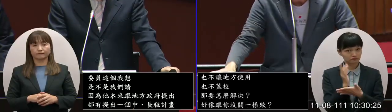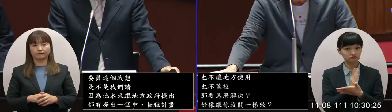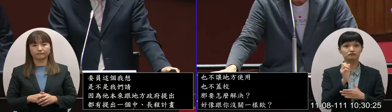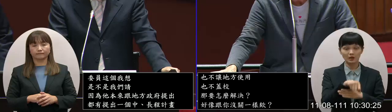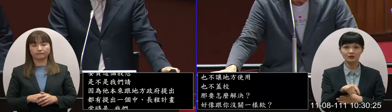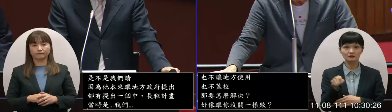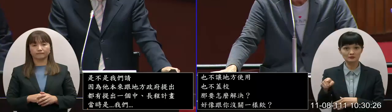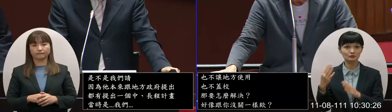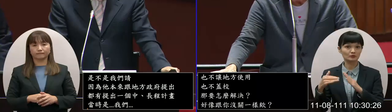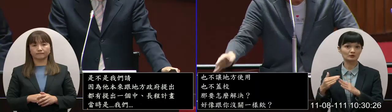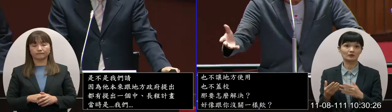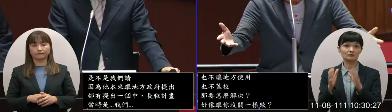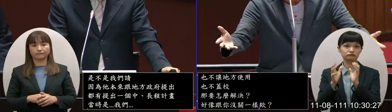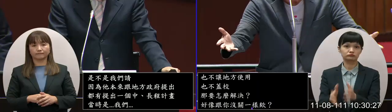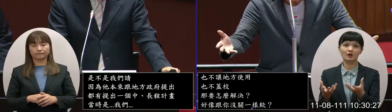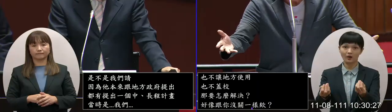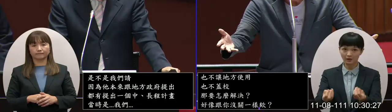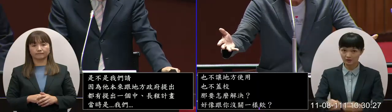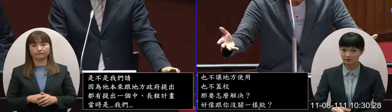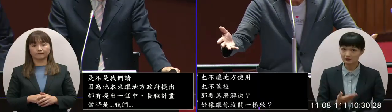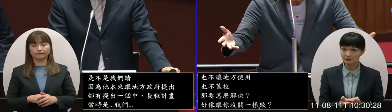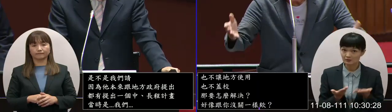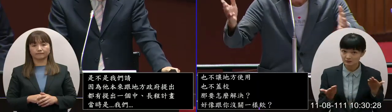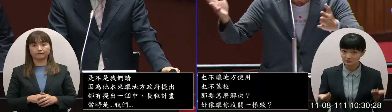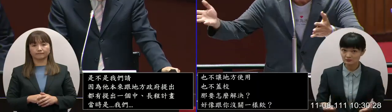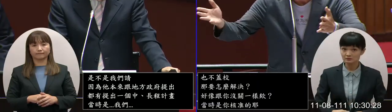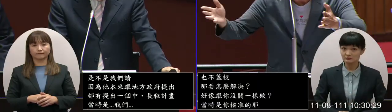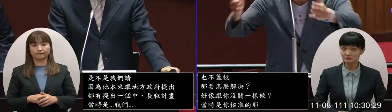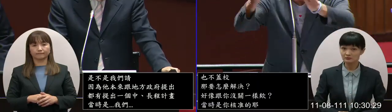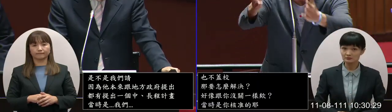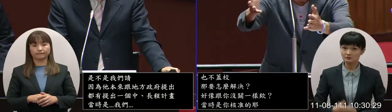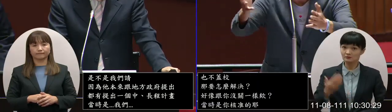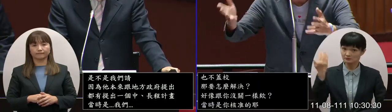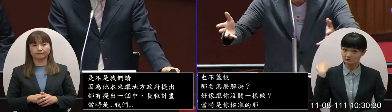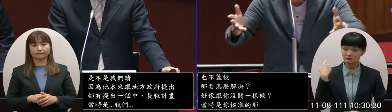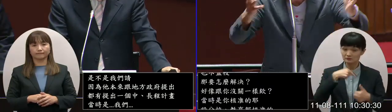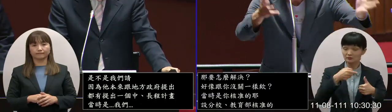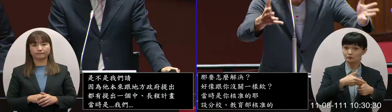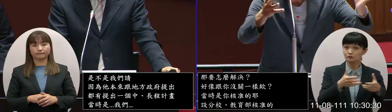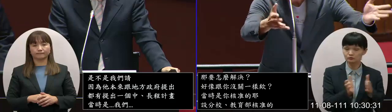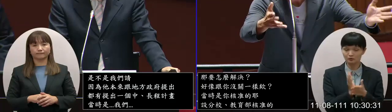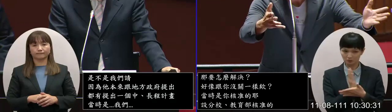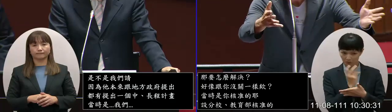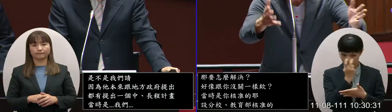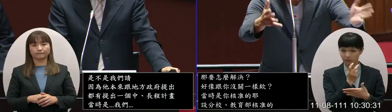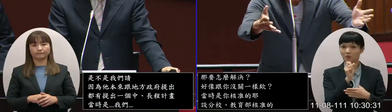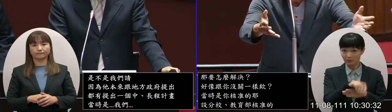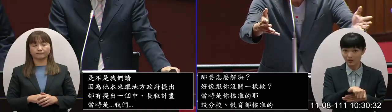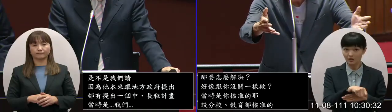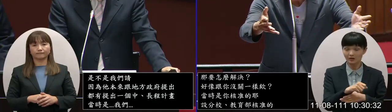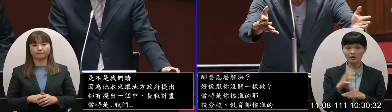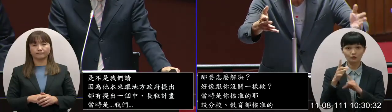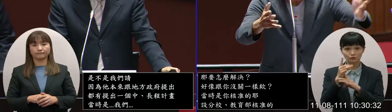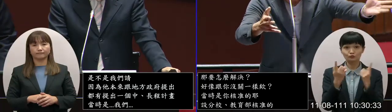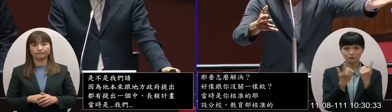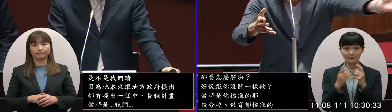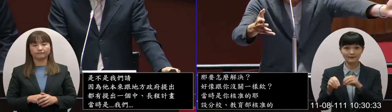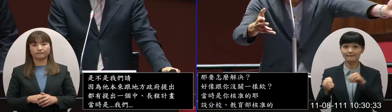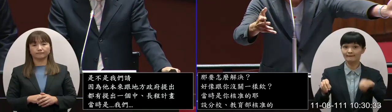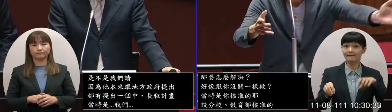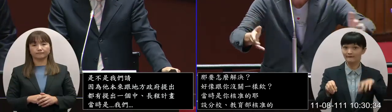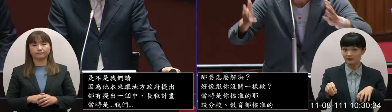设，怎么办？他当时也是教育部核准设分校，竹北分校，台